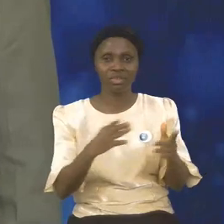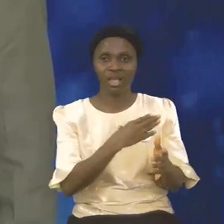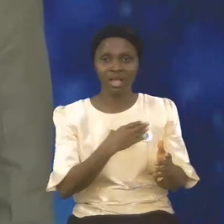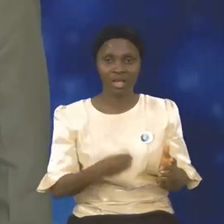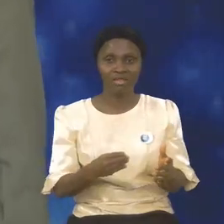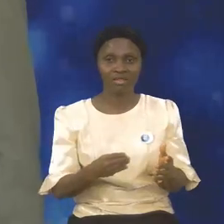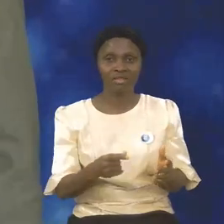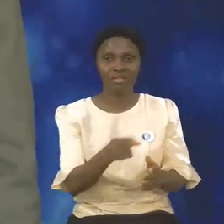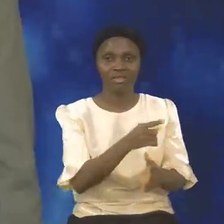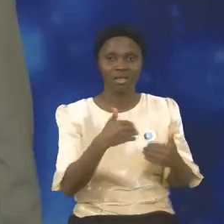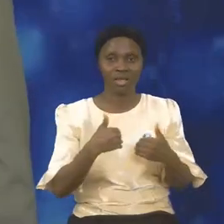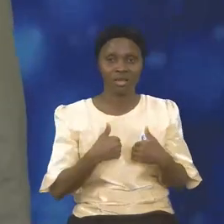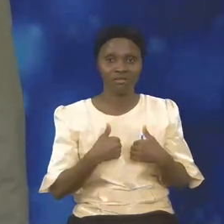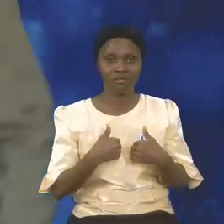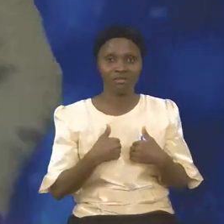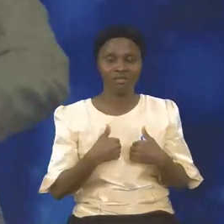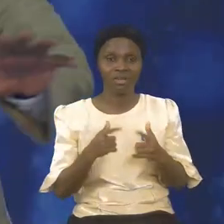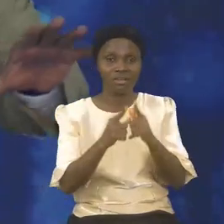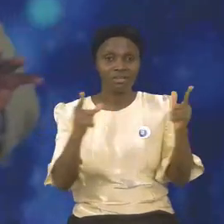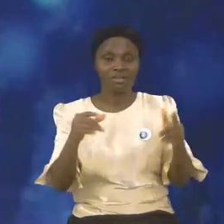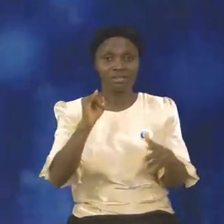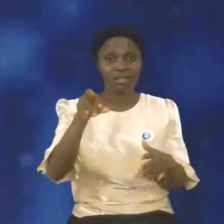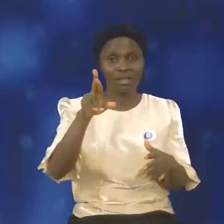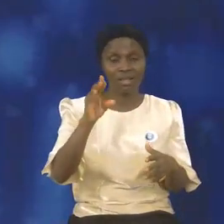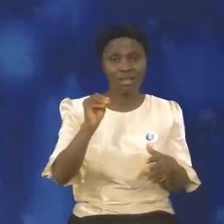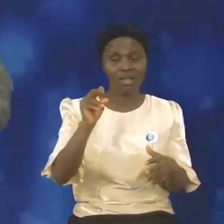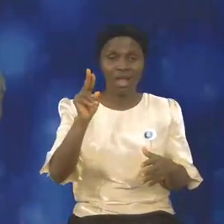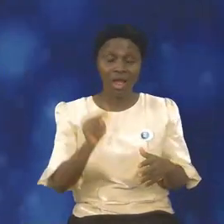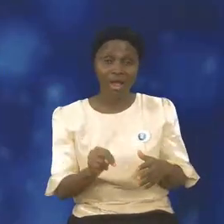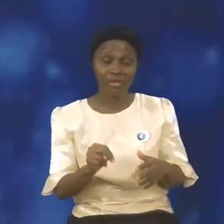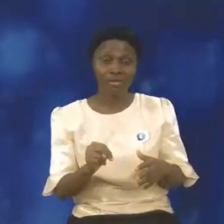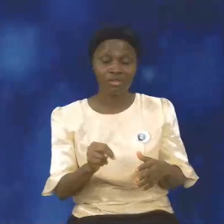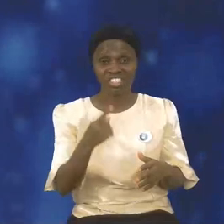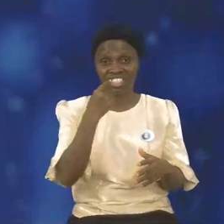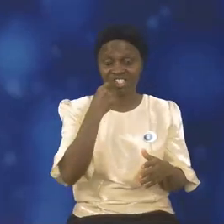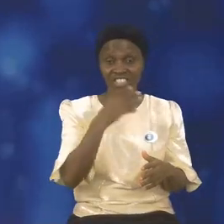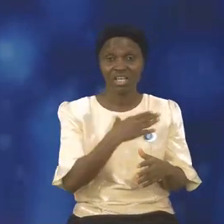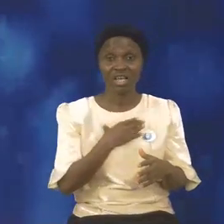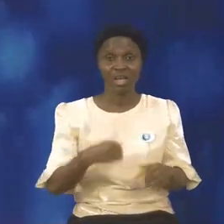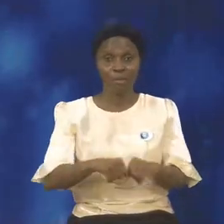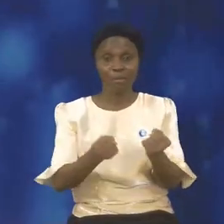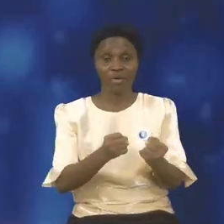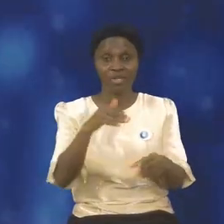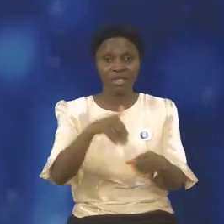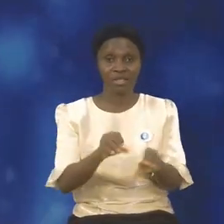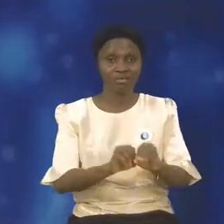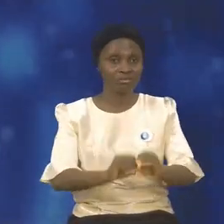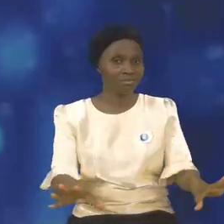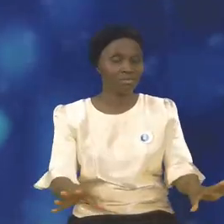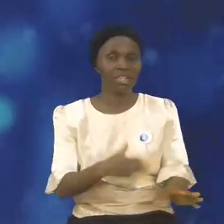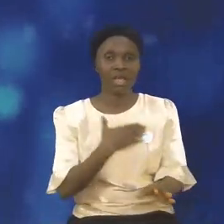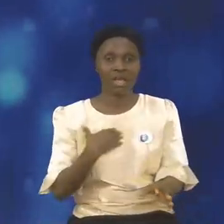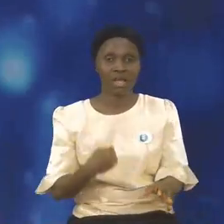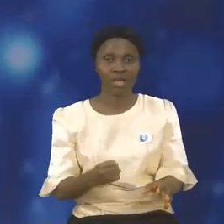très terrible et très fort et qui a des temps de